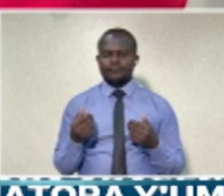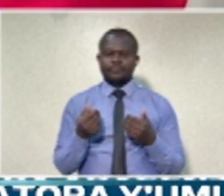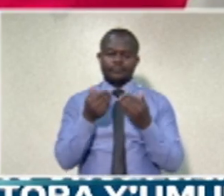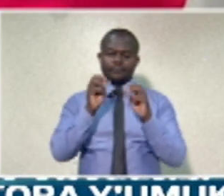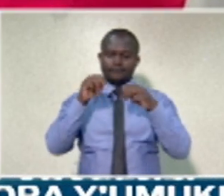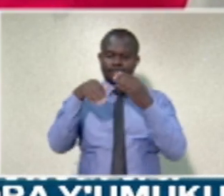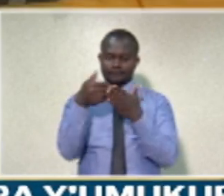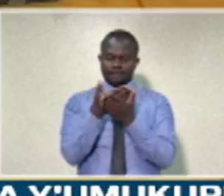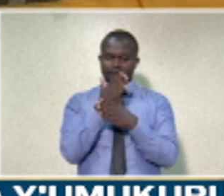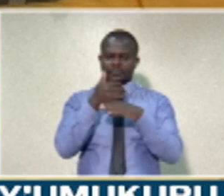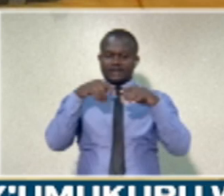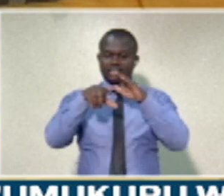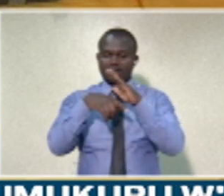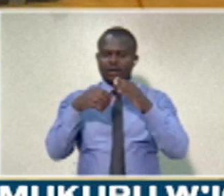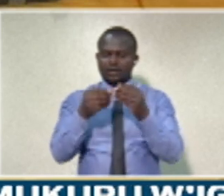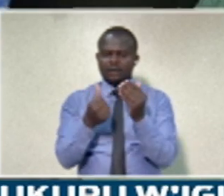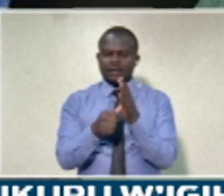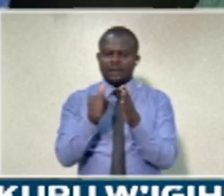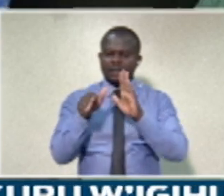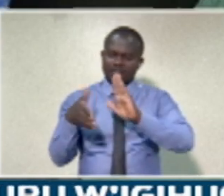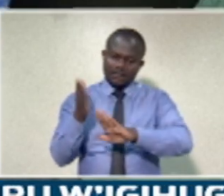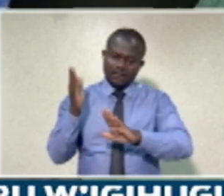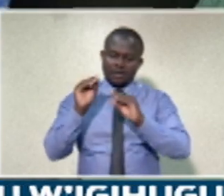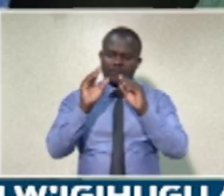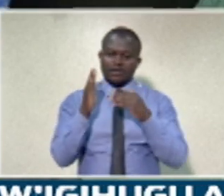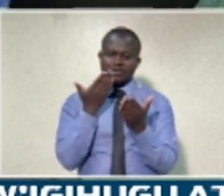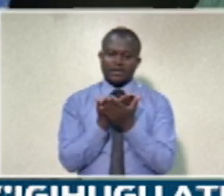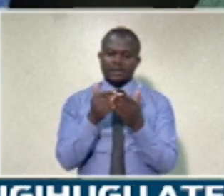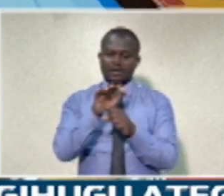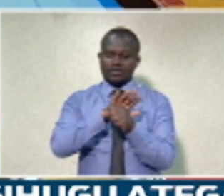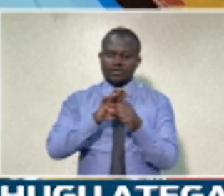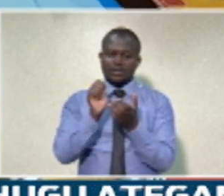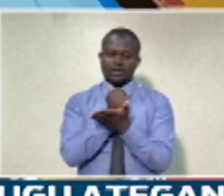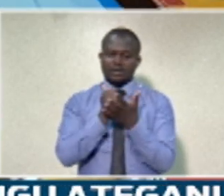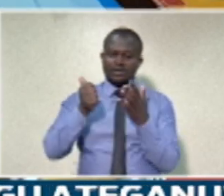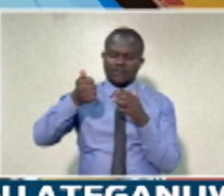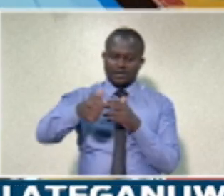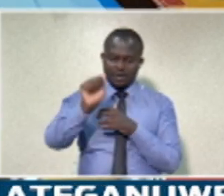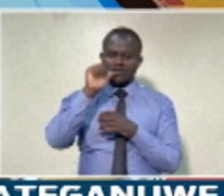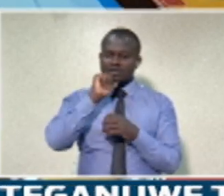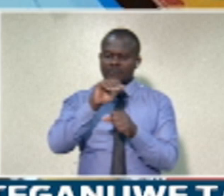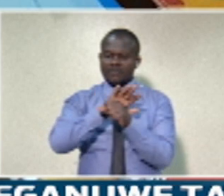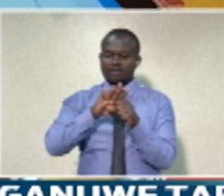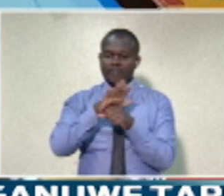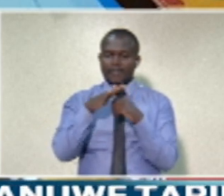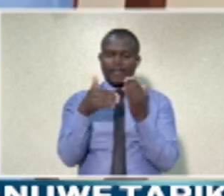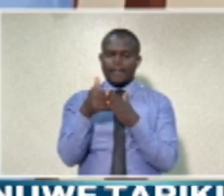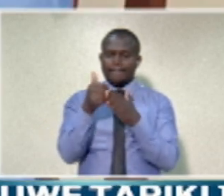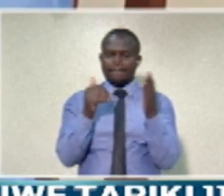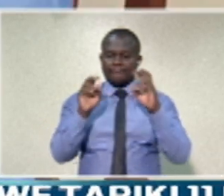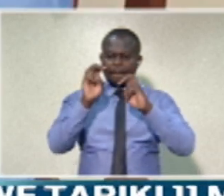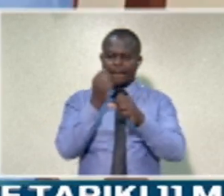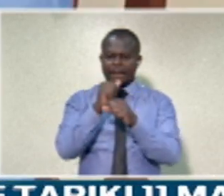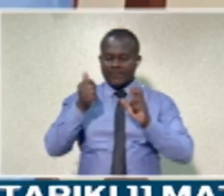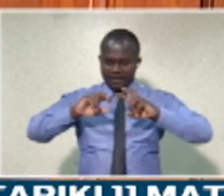abadepite basabye MINEDUC na MINALOC gukemura ikibazo byihutirwa, abarimu basabwa kuzuza ibyangombwa byabo ku batarabyuzuza mbere y'uko